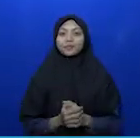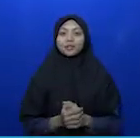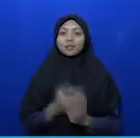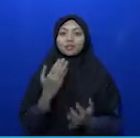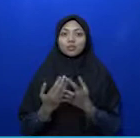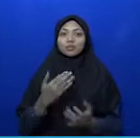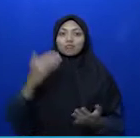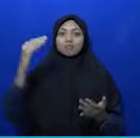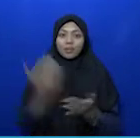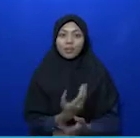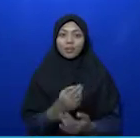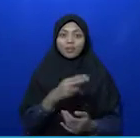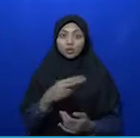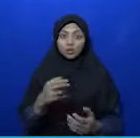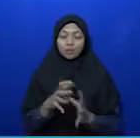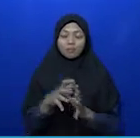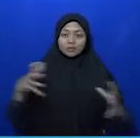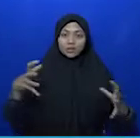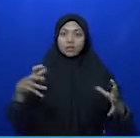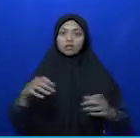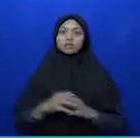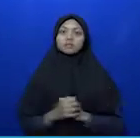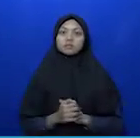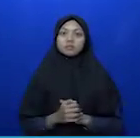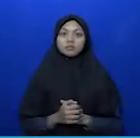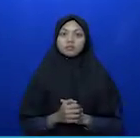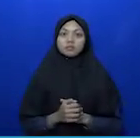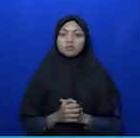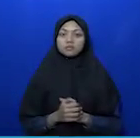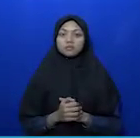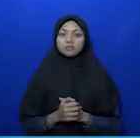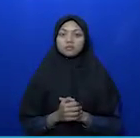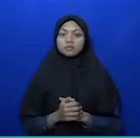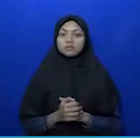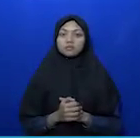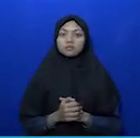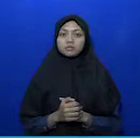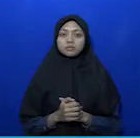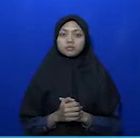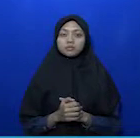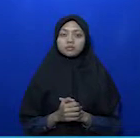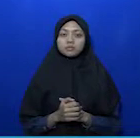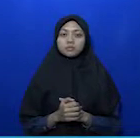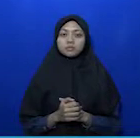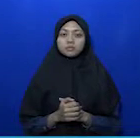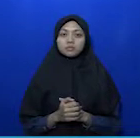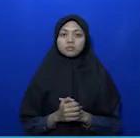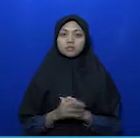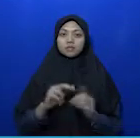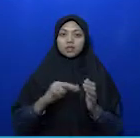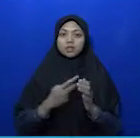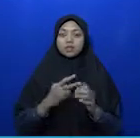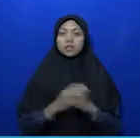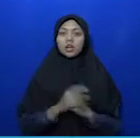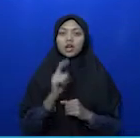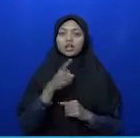jauh lebih besar. Itu juga manfaat dengan apa perubahan dari IPK dengan smelter tadi gitu ya. Jadi ya pasti juga